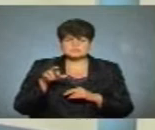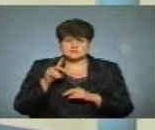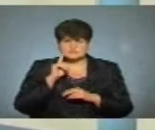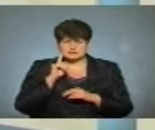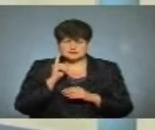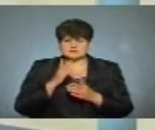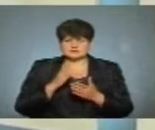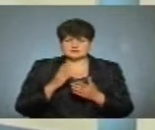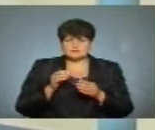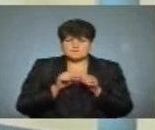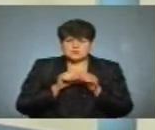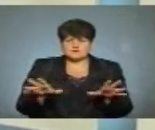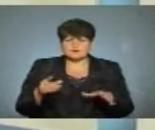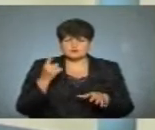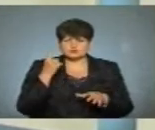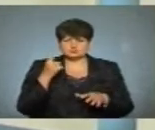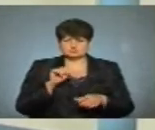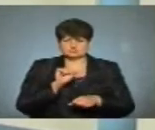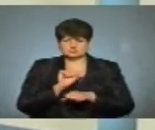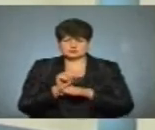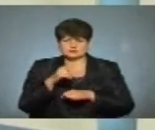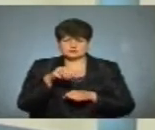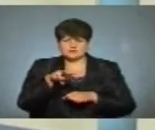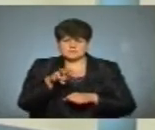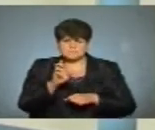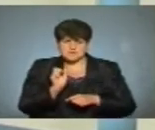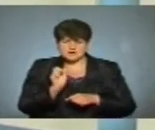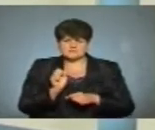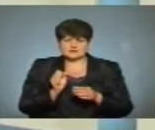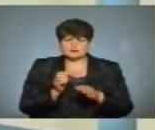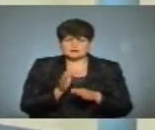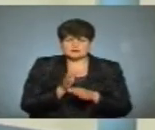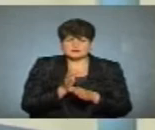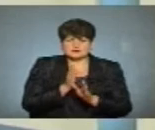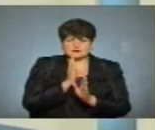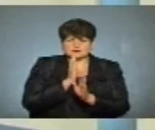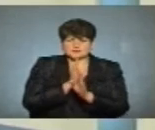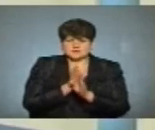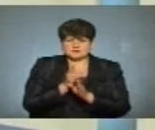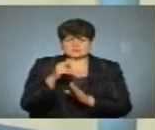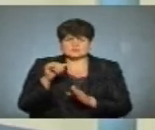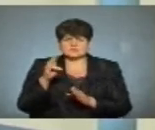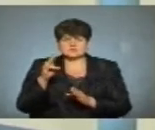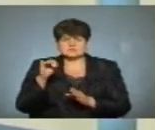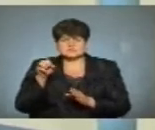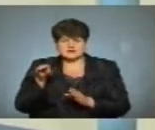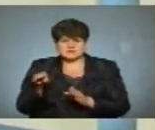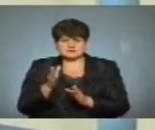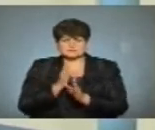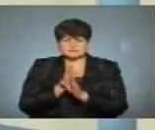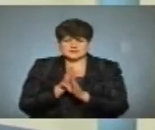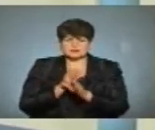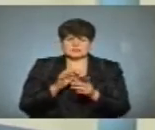сьогоднішній день прорвало одну із дамб, яка відгороджувала Дністер і запобігала розливу Дністра на сільгоспугіддя.